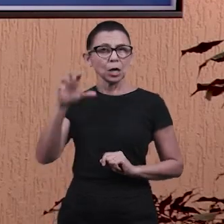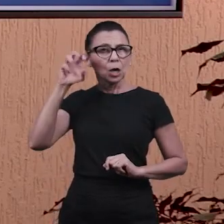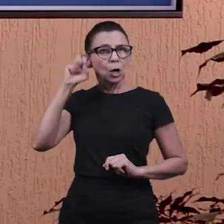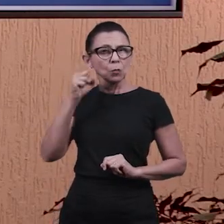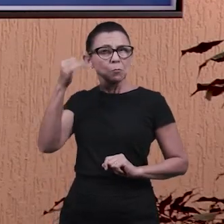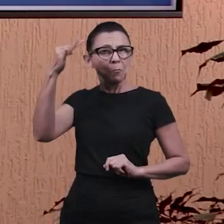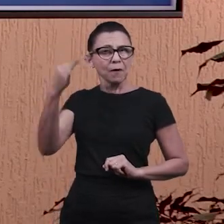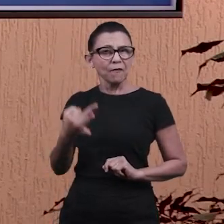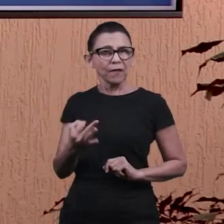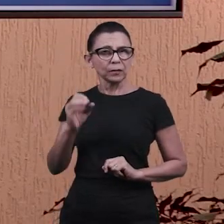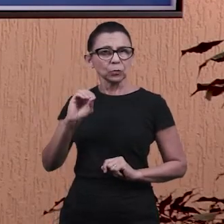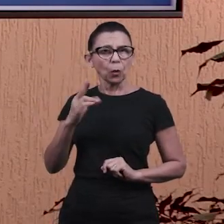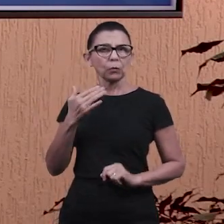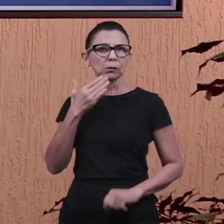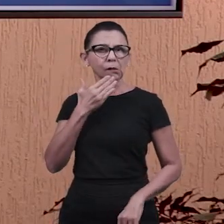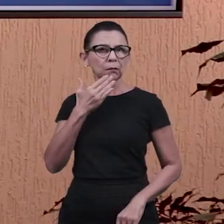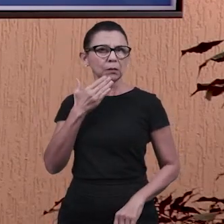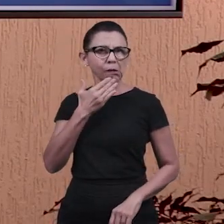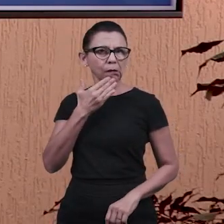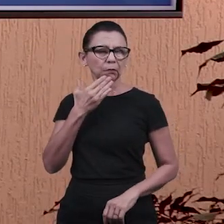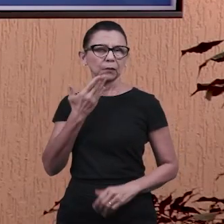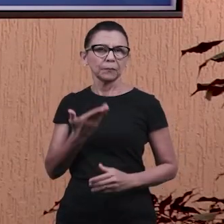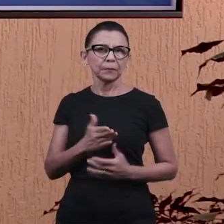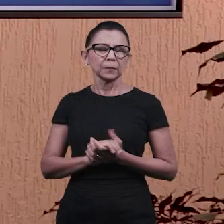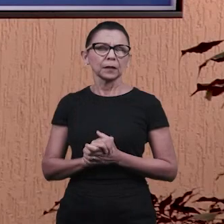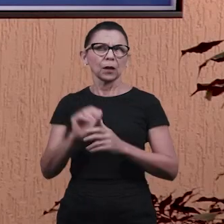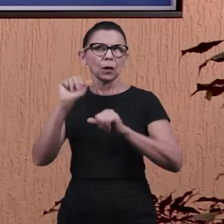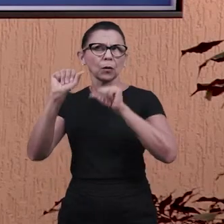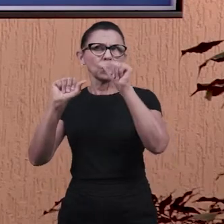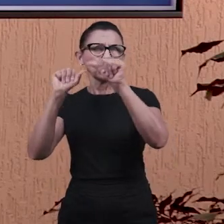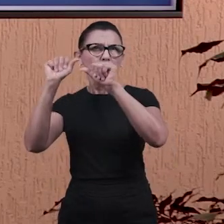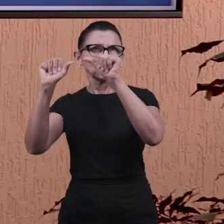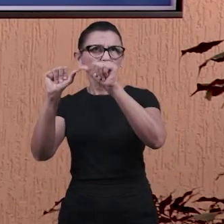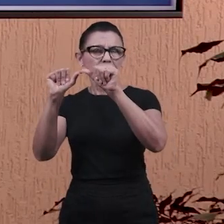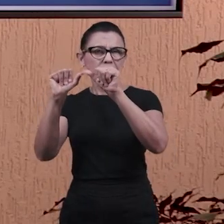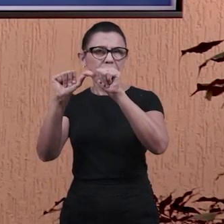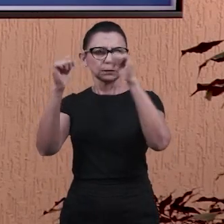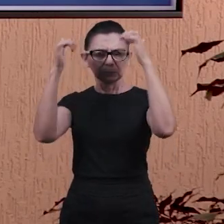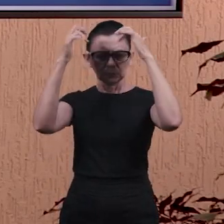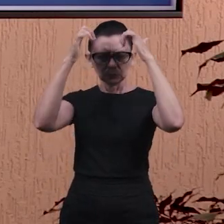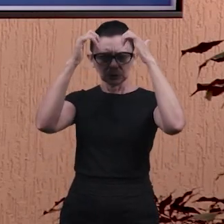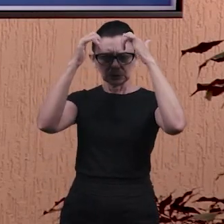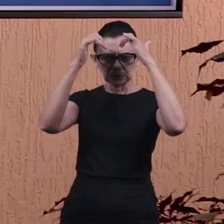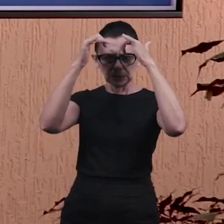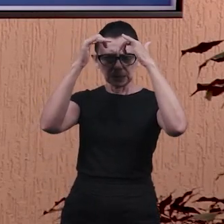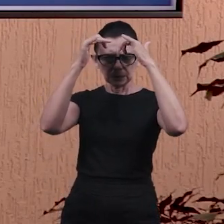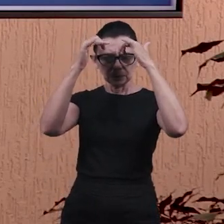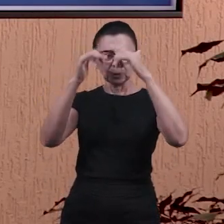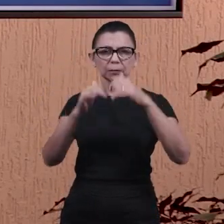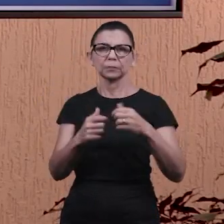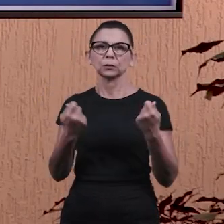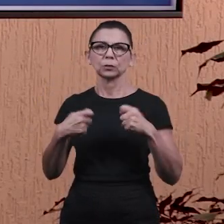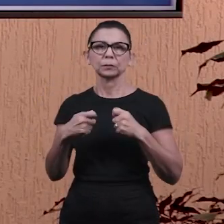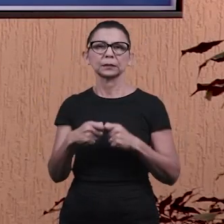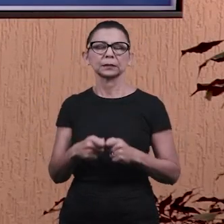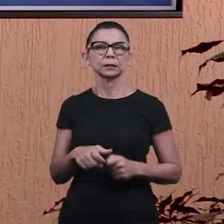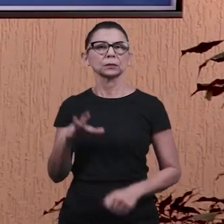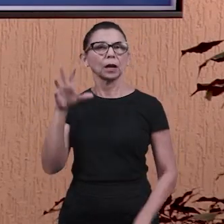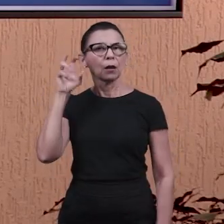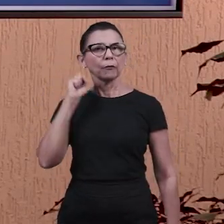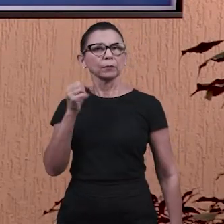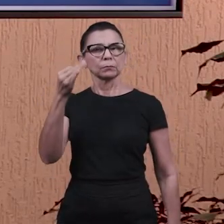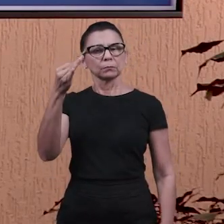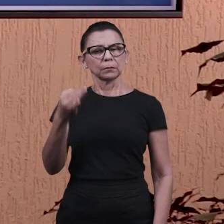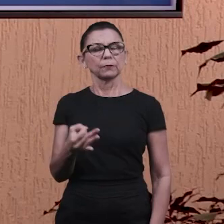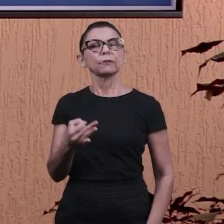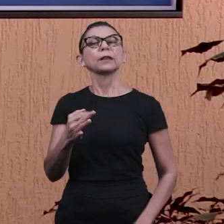bonne audition ou non. Donc, pour parler de complications de processement, je dois avoir